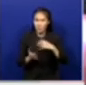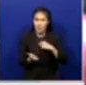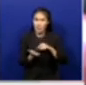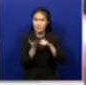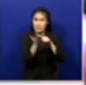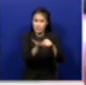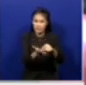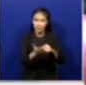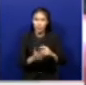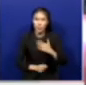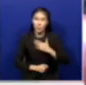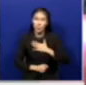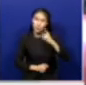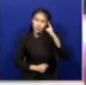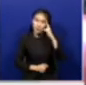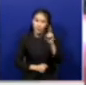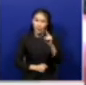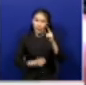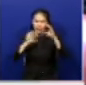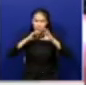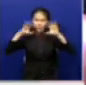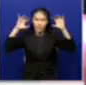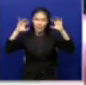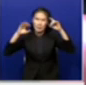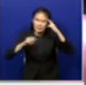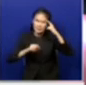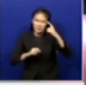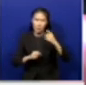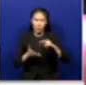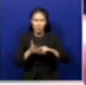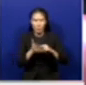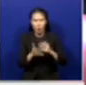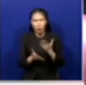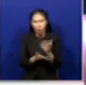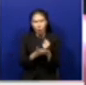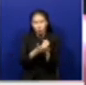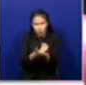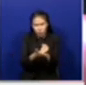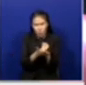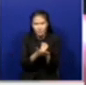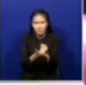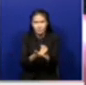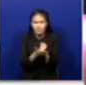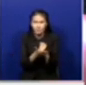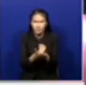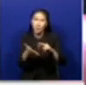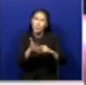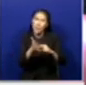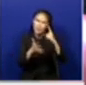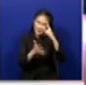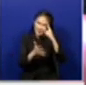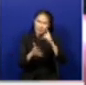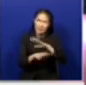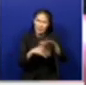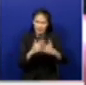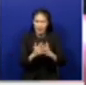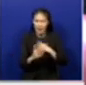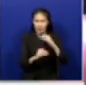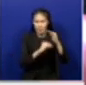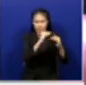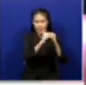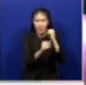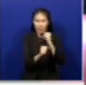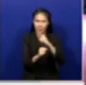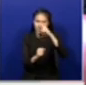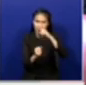อและผมคิดว่ารัฐบาลได้โปรดช่วยกันรับสิ่งเหล่านี้ไปเพื่อพัฒนาเพื่อทำให้ประเ